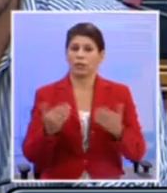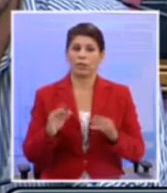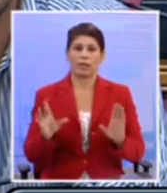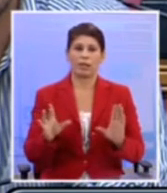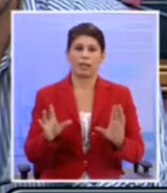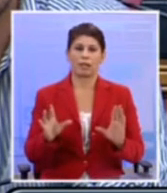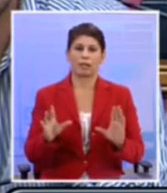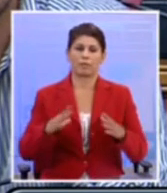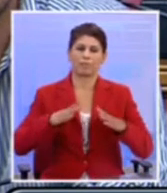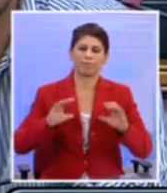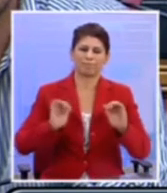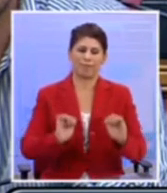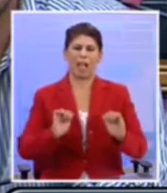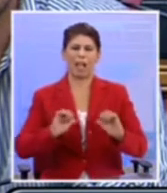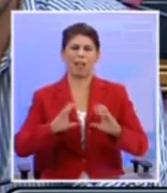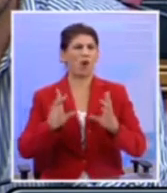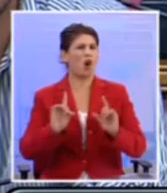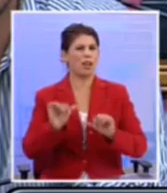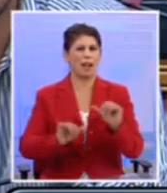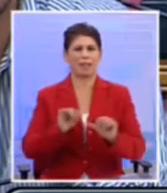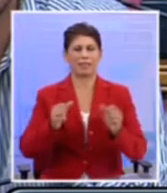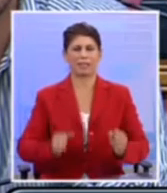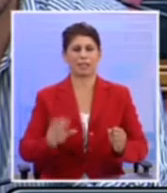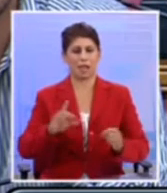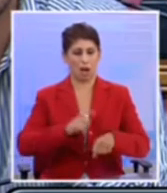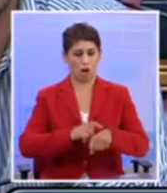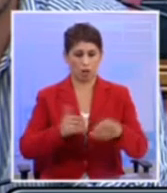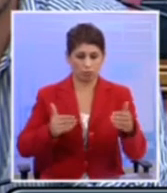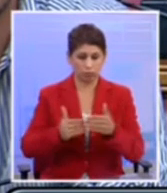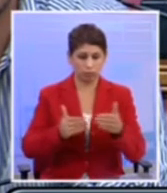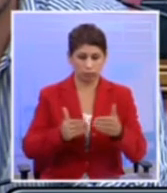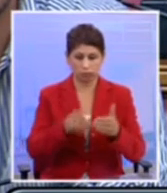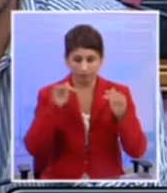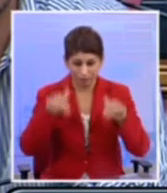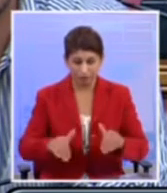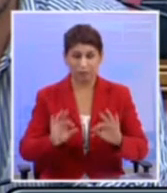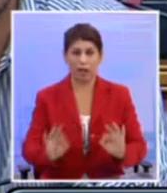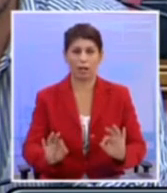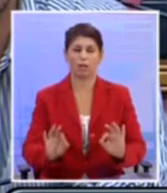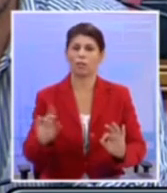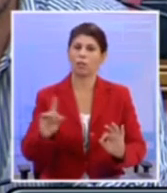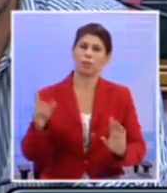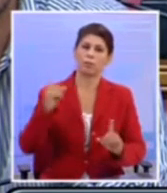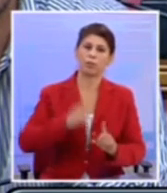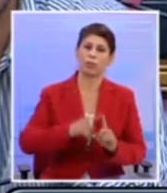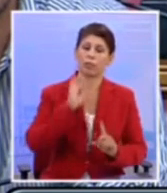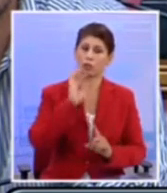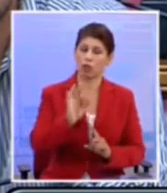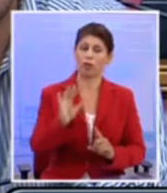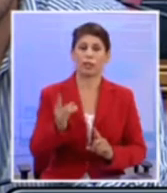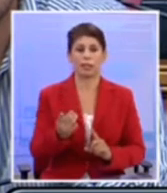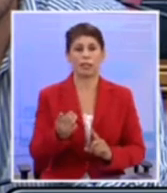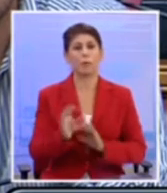άκαμπτη στάση στην περίπτωση που συμφωνηθέν χρονοδιάγραμμα δεν τηρείται απαρέγκλιτα, είτε ως προς τεθέντες στόχους, είτε ως